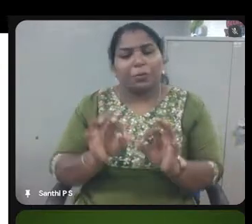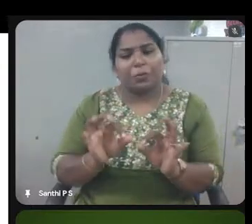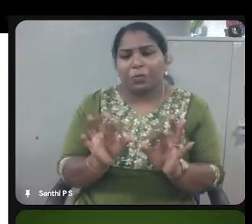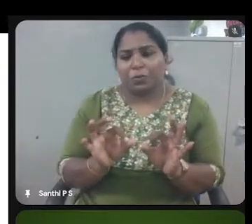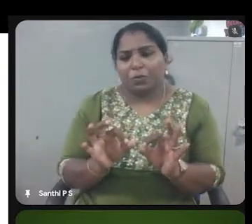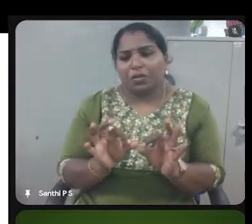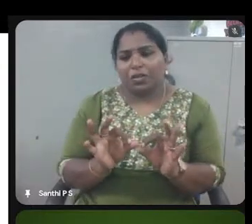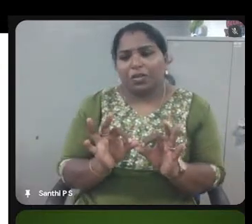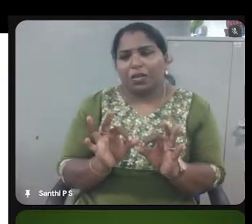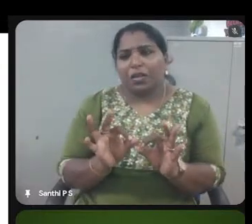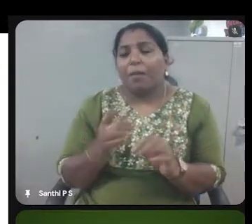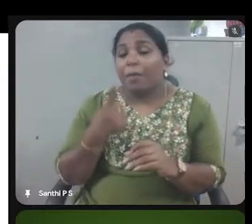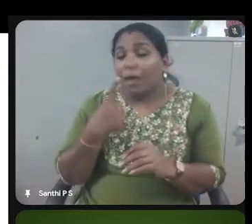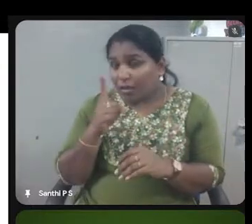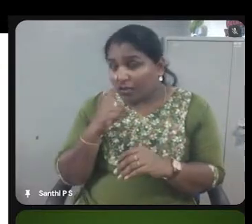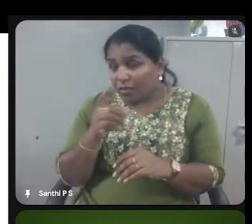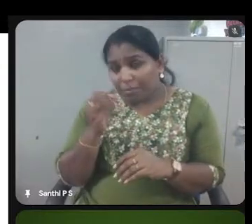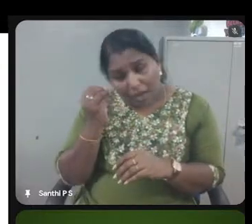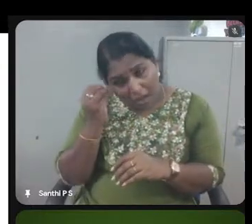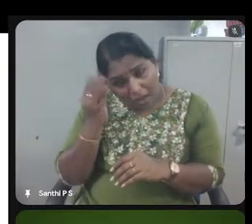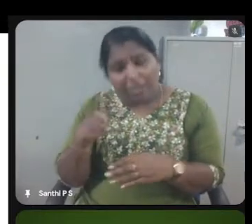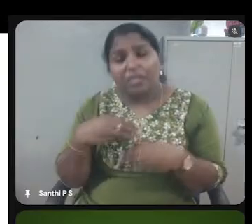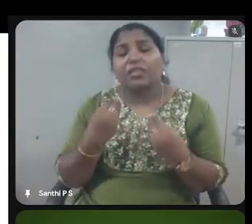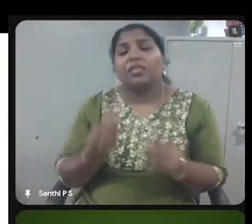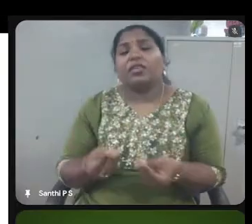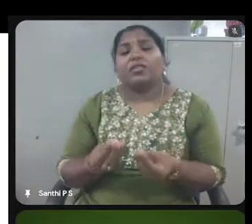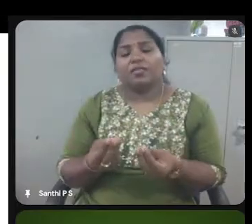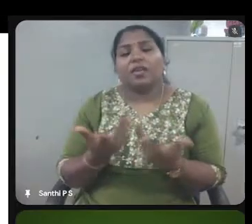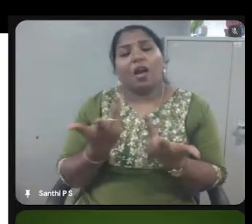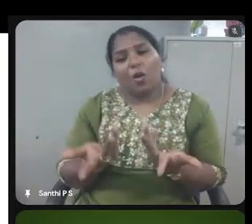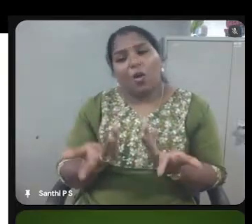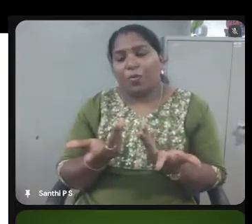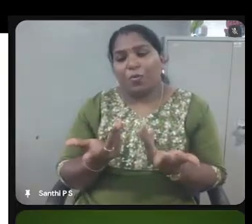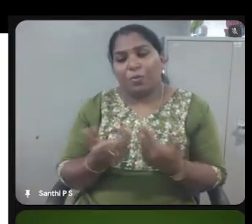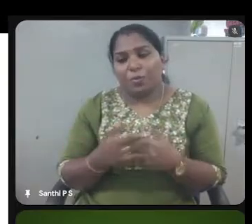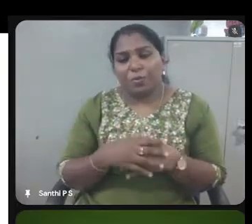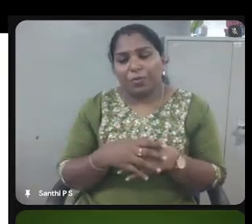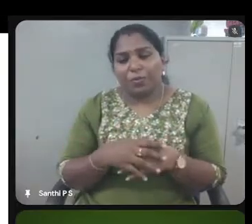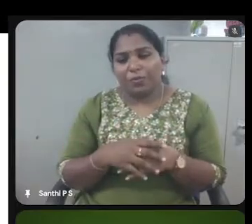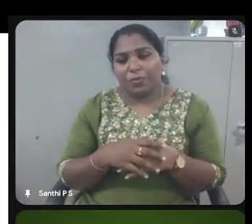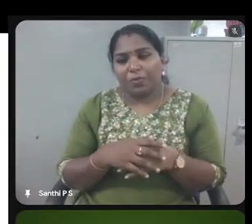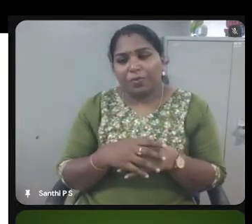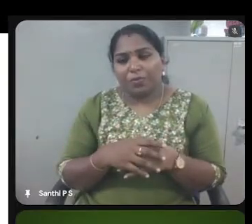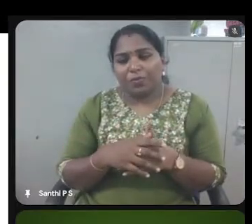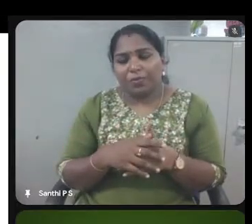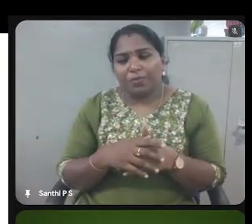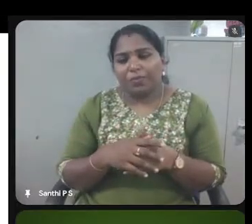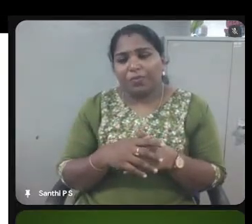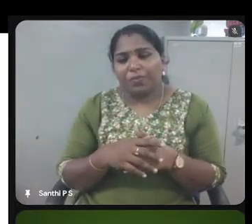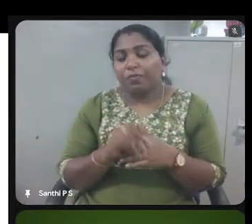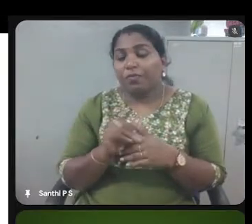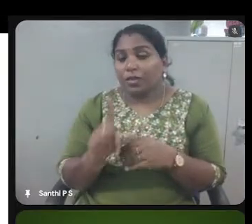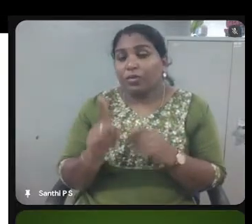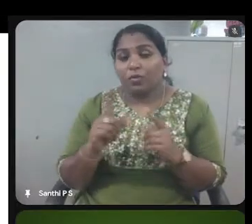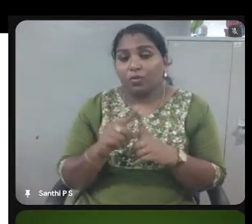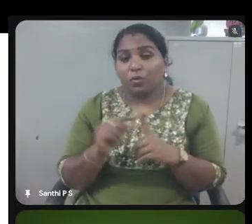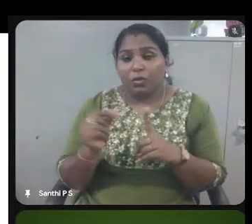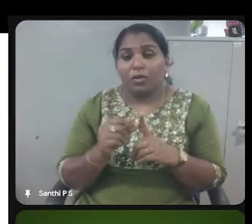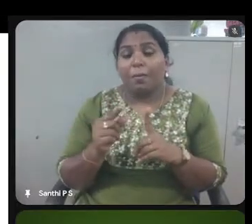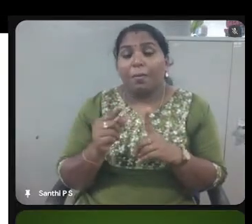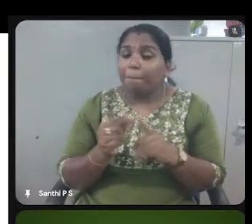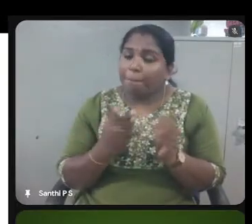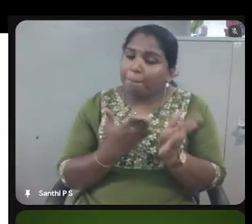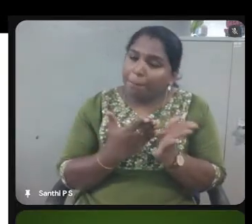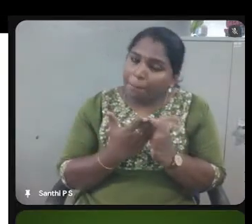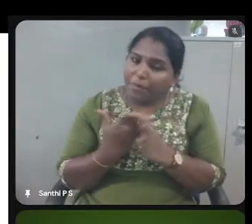അപ്പൊ അത്തരത്തിലുള്ള പാരന്റ്സിനെ നമുക്ക് എങ്ങനെ അവെയർ ആക്കാം എന്നുകൂടി ഒന്ന് പറയാമോ മാഡം? ആകെ ചെയ്യാൻ പറ്റുന്നത് ഒരു പ്രൊഫഷണൽ